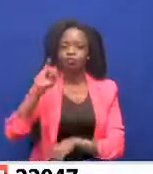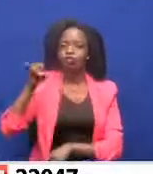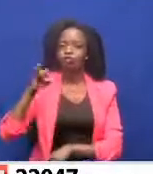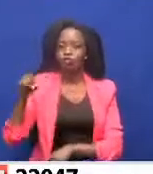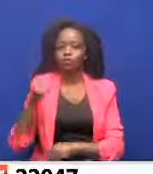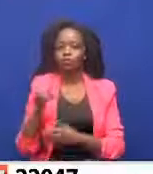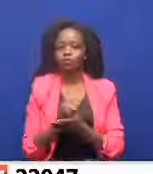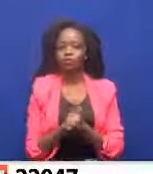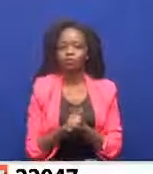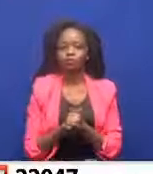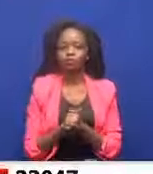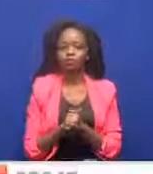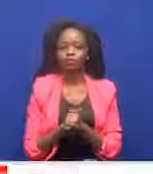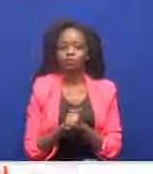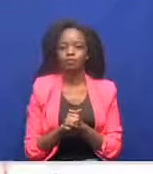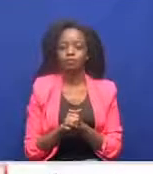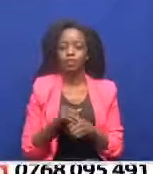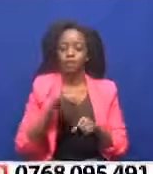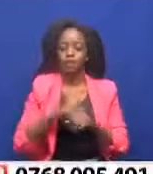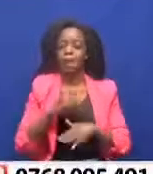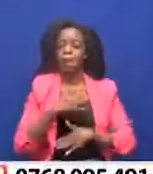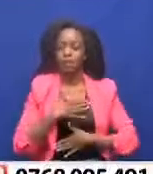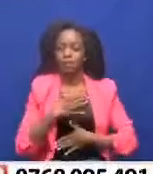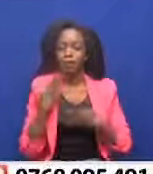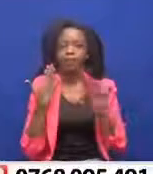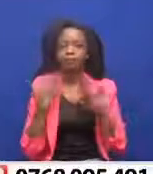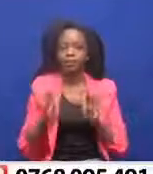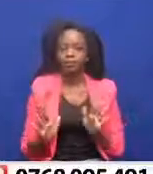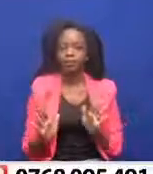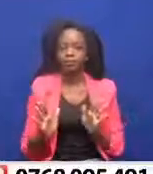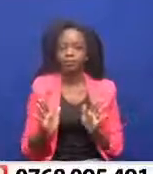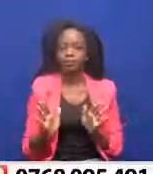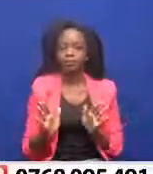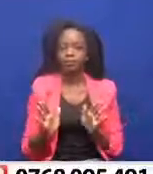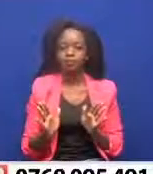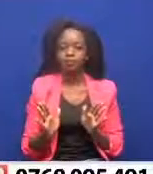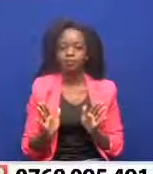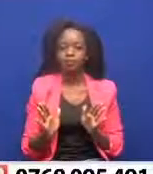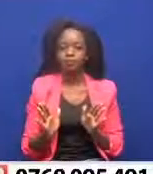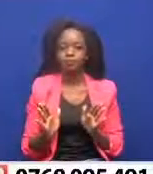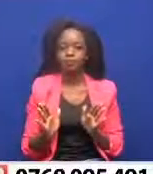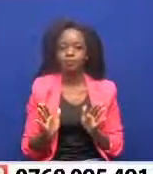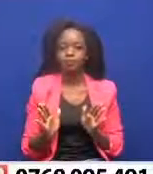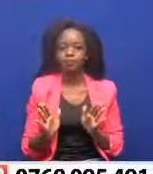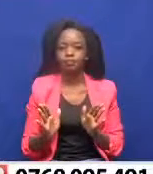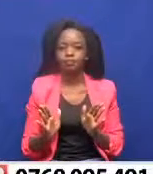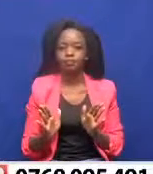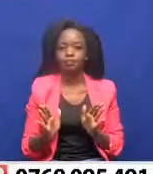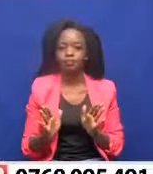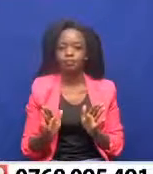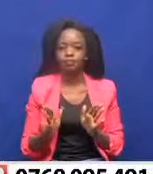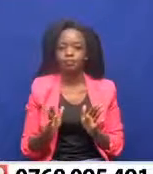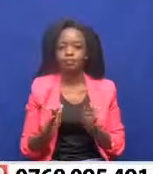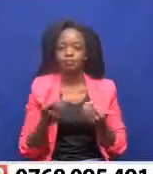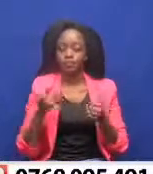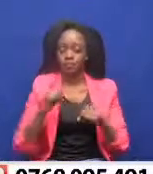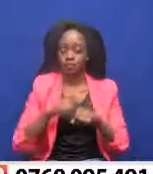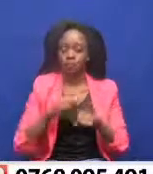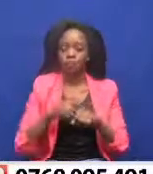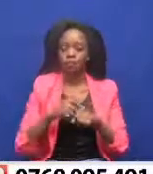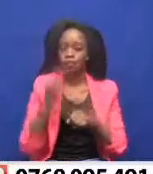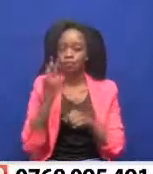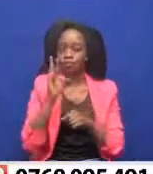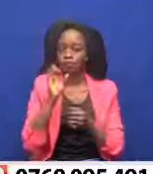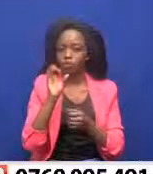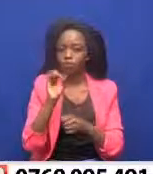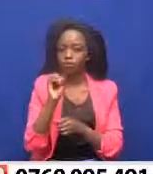wakati nili baada ya kustafu, baada ya kuacha soka. Nadhani kama sijakosea sana ni